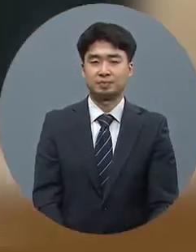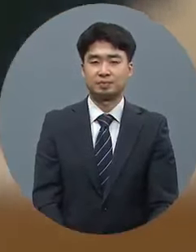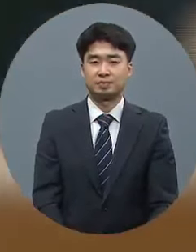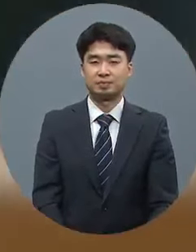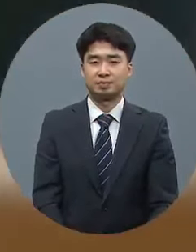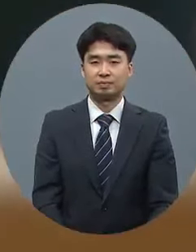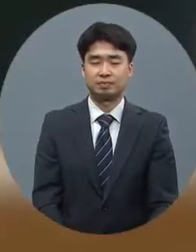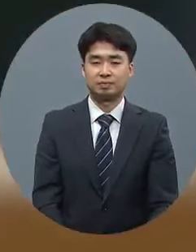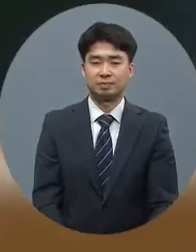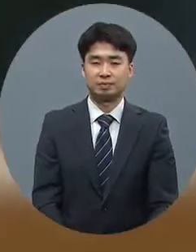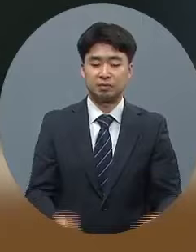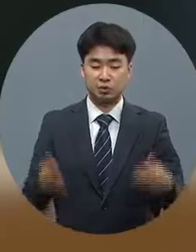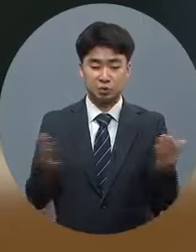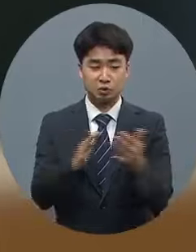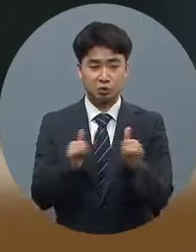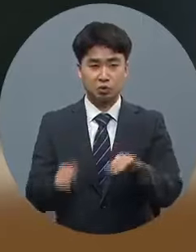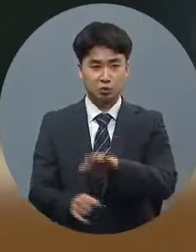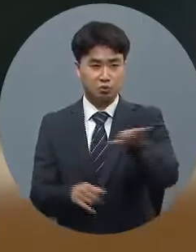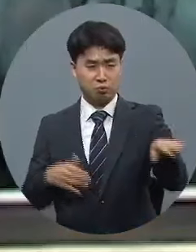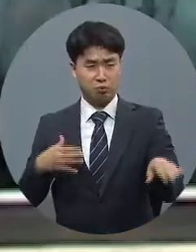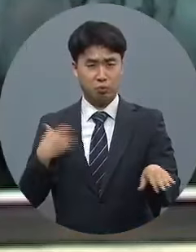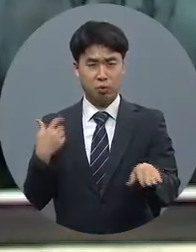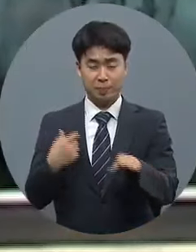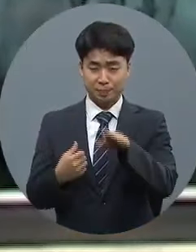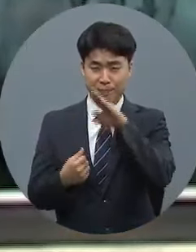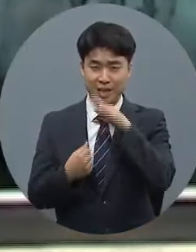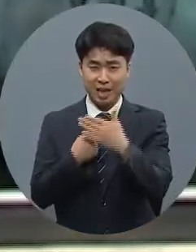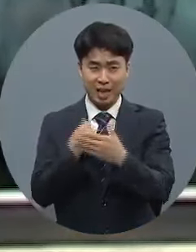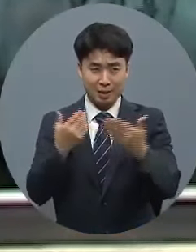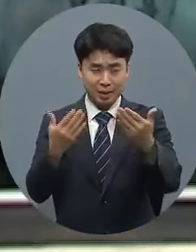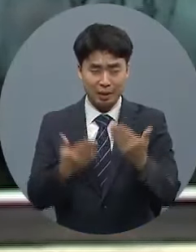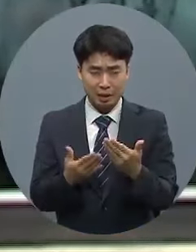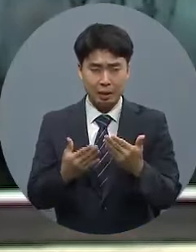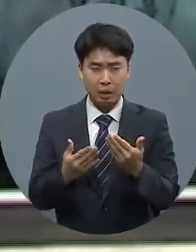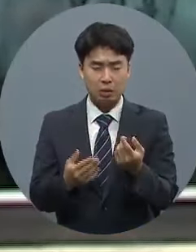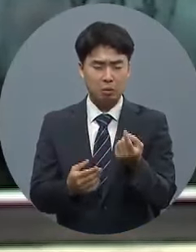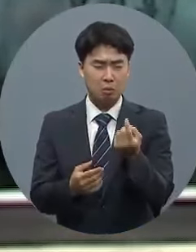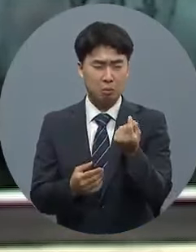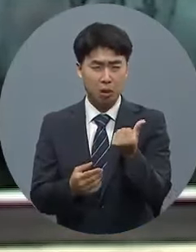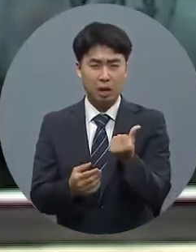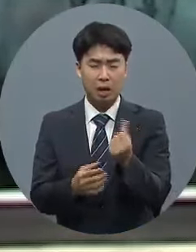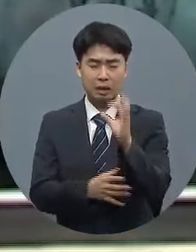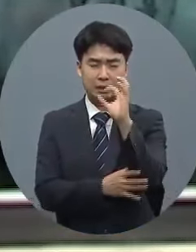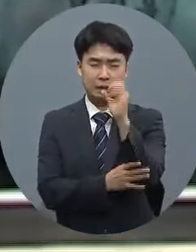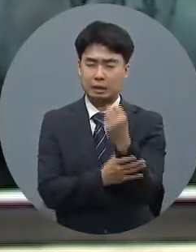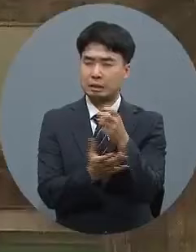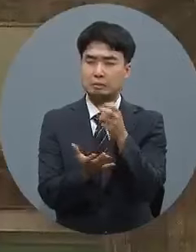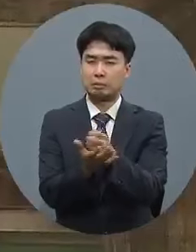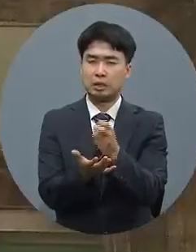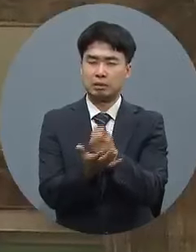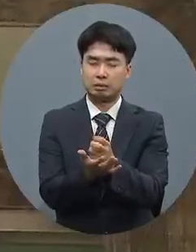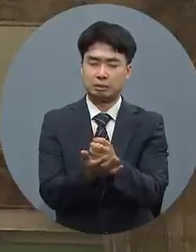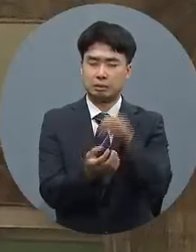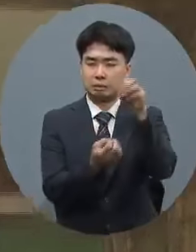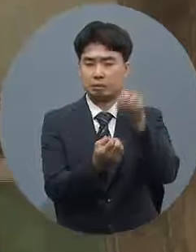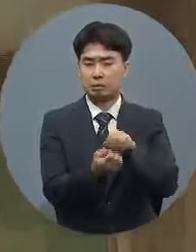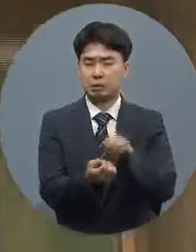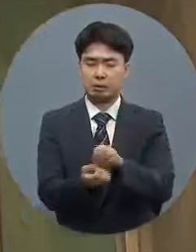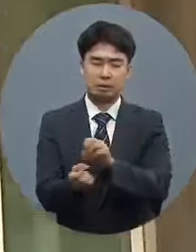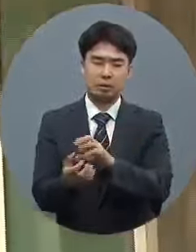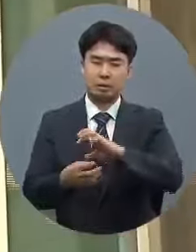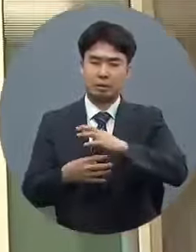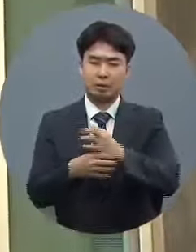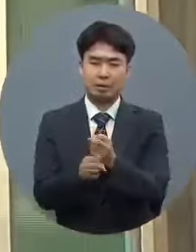해명했습니다 정작 직원들은 잘 모르고 실제 혜택을 받는 사례도 드문 낡은 규정이 일부 공무원의 전유물이 되고 있는 것은